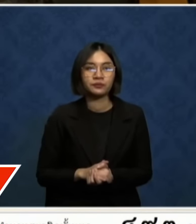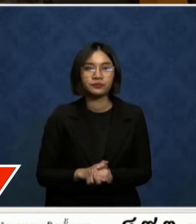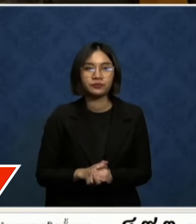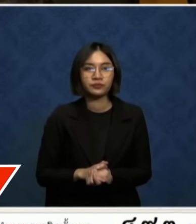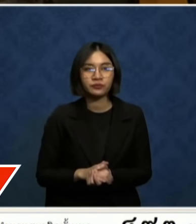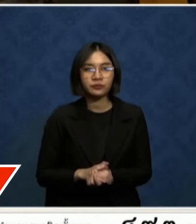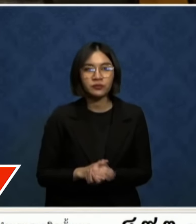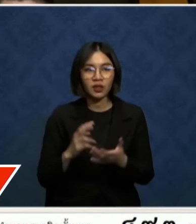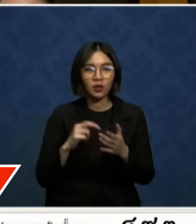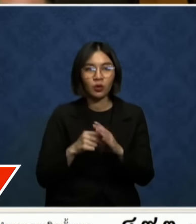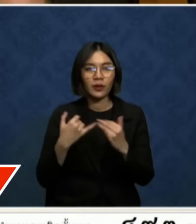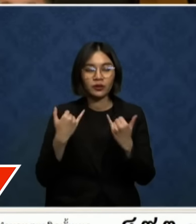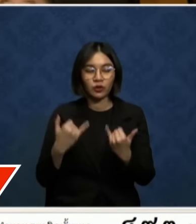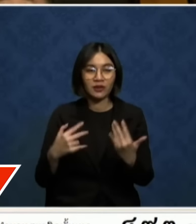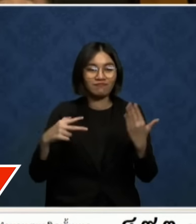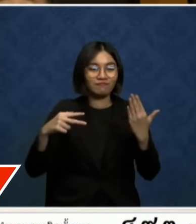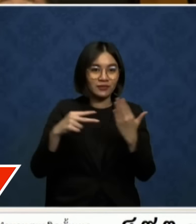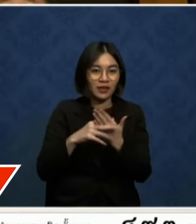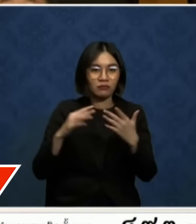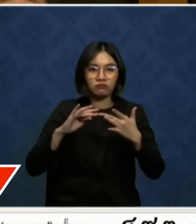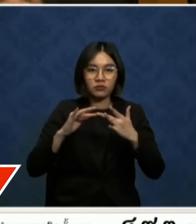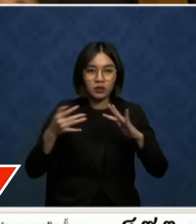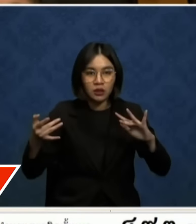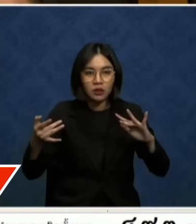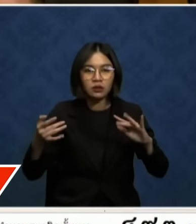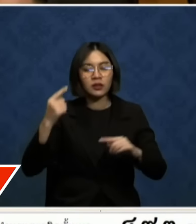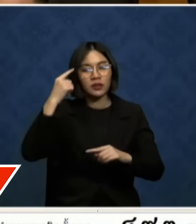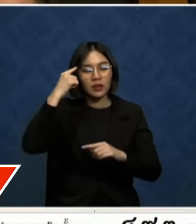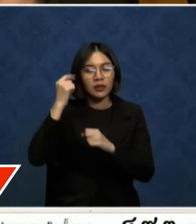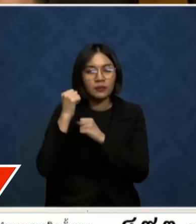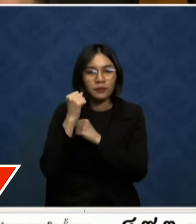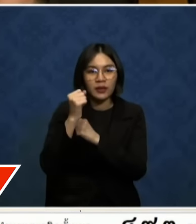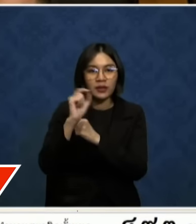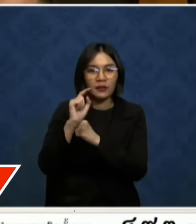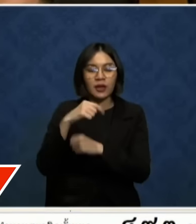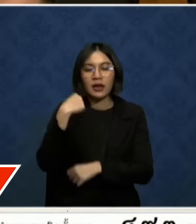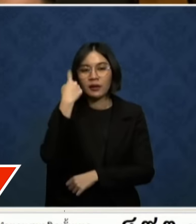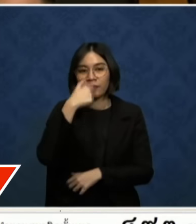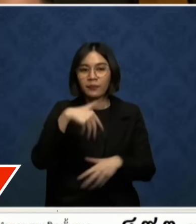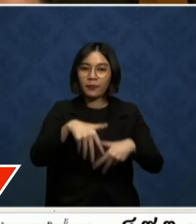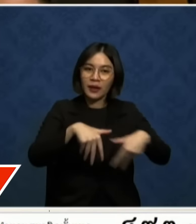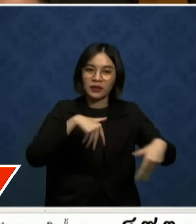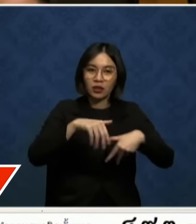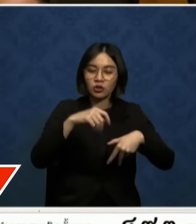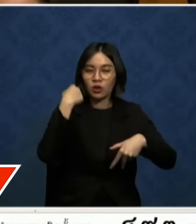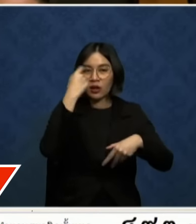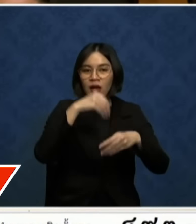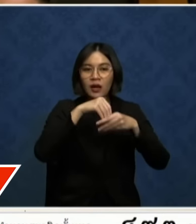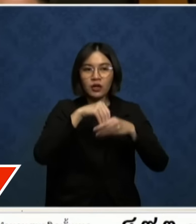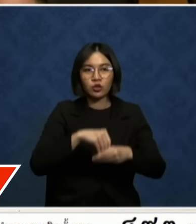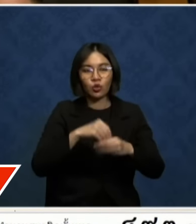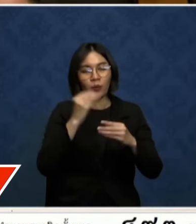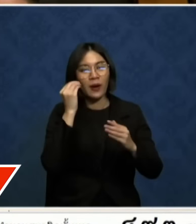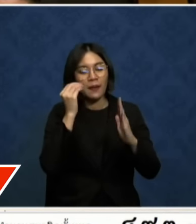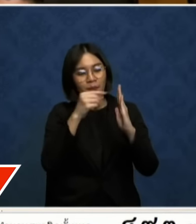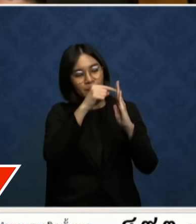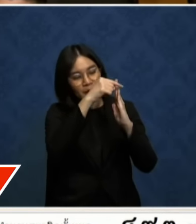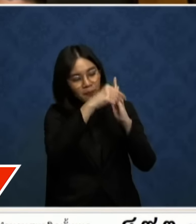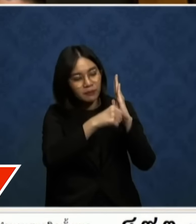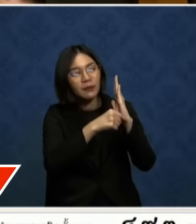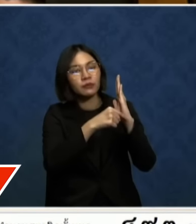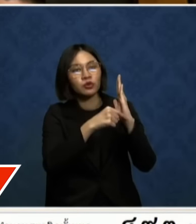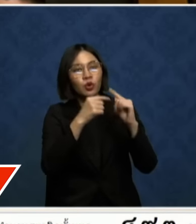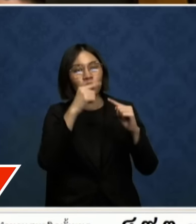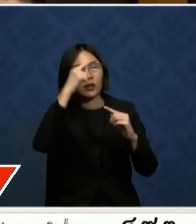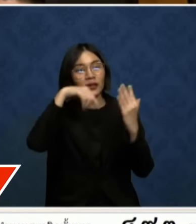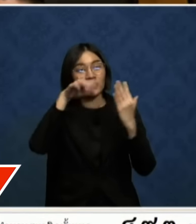ตัดในเรื่องของสัญญาณนะครับออกไปแต่ก็พยายามทำให้ผู้ประชาชนที่อยู่ตามแนวชายแดนในฝั่งไทยนะ